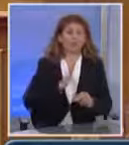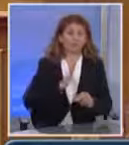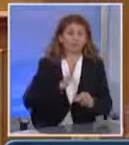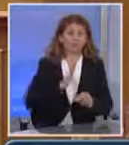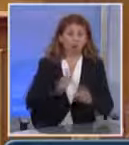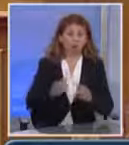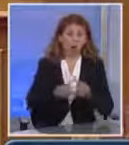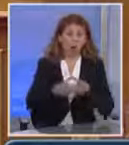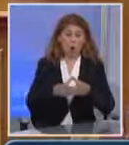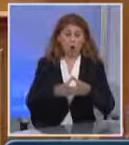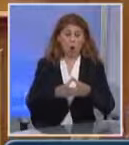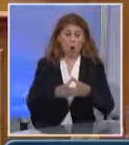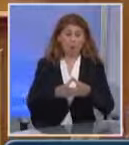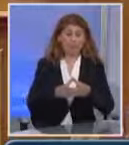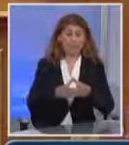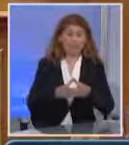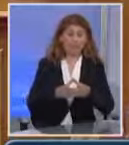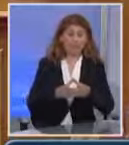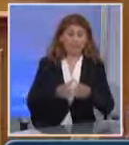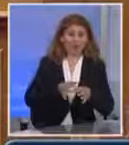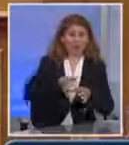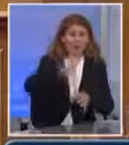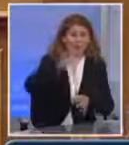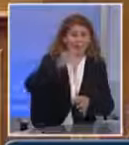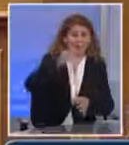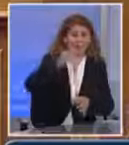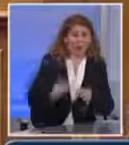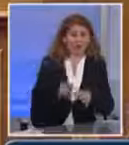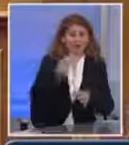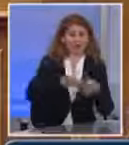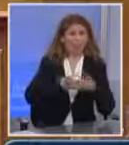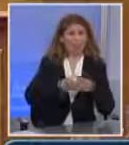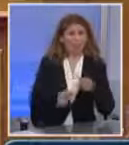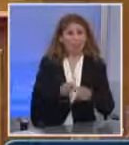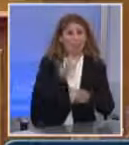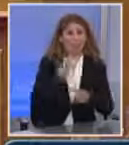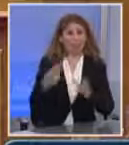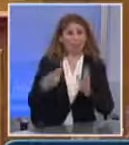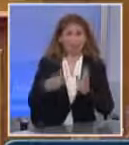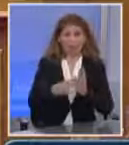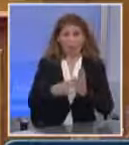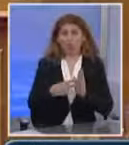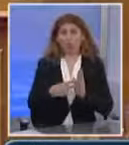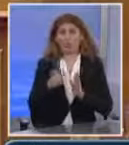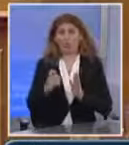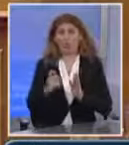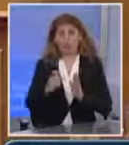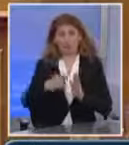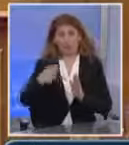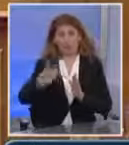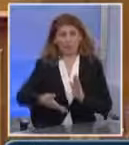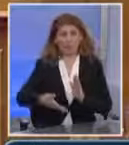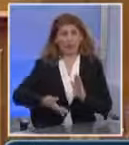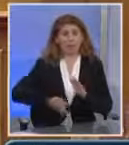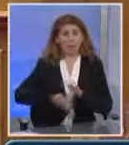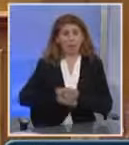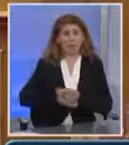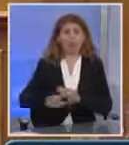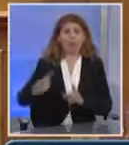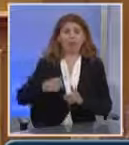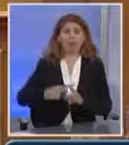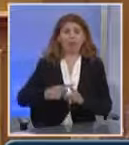χθες. Από το 2008 μέχρι σήμερα οι Έλληνες αυτοί που έφυγαν έχουν προσθέσει στη χώρα που είναι, σε όλες